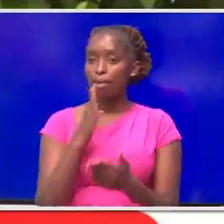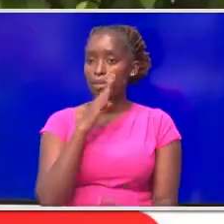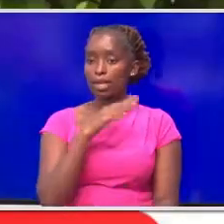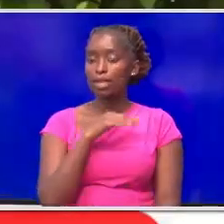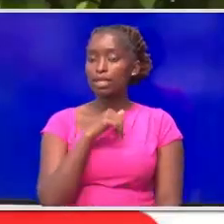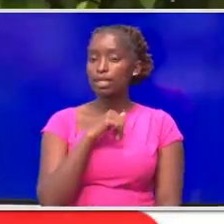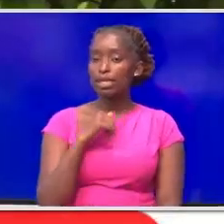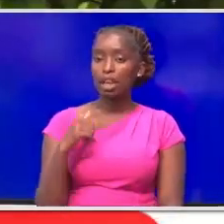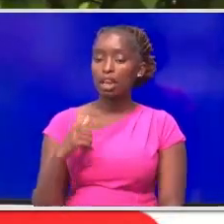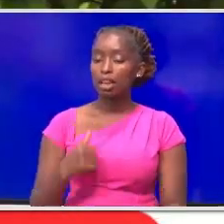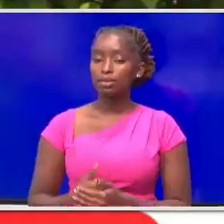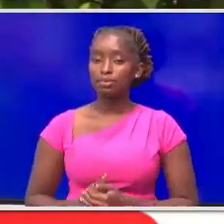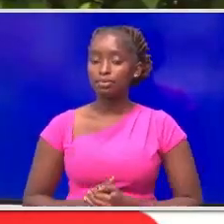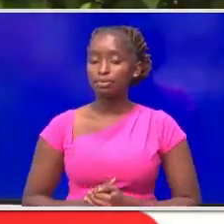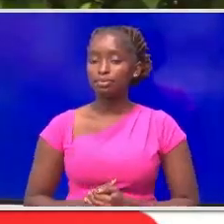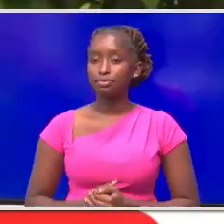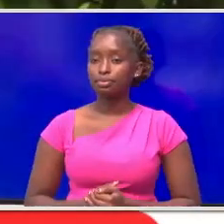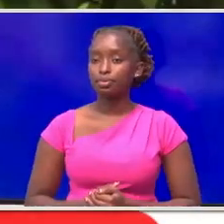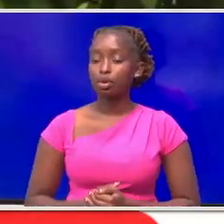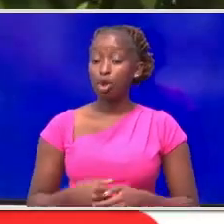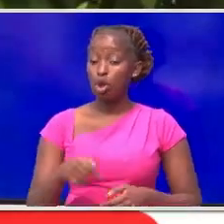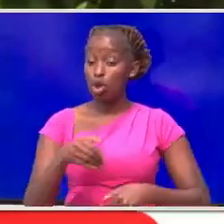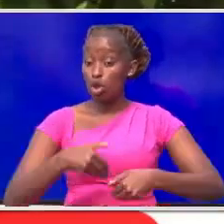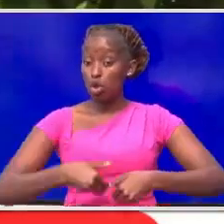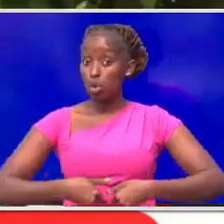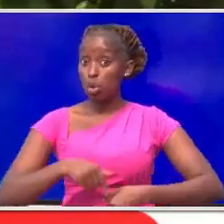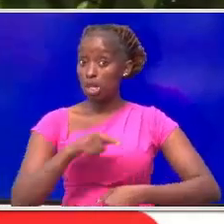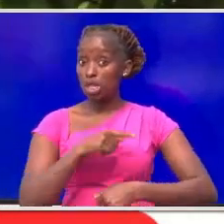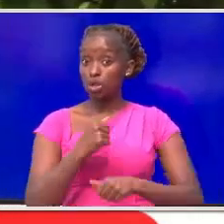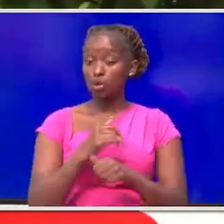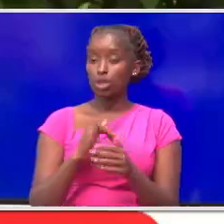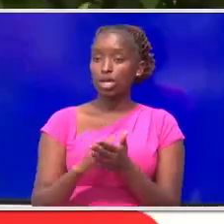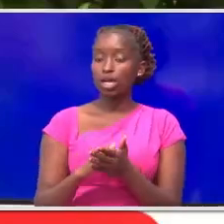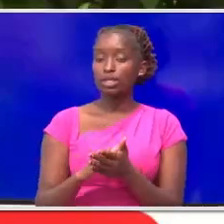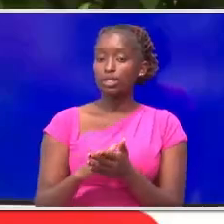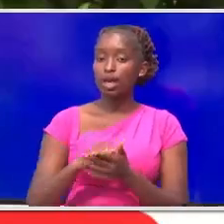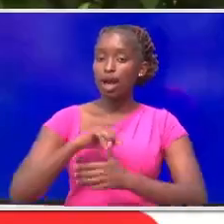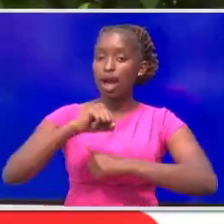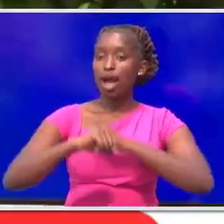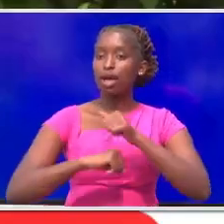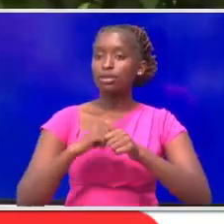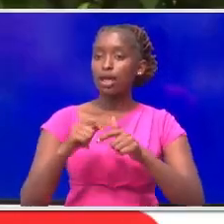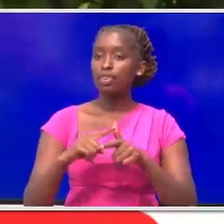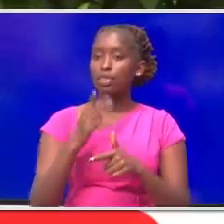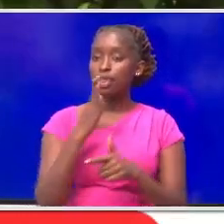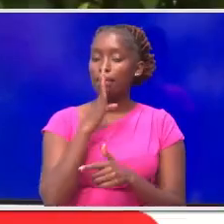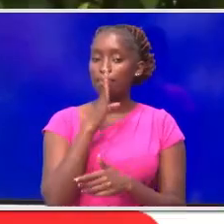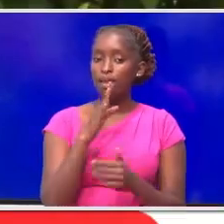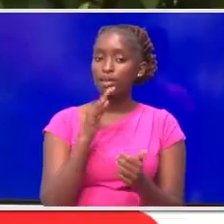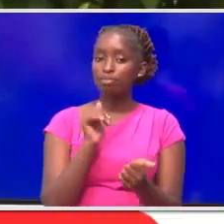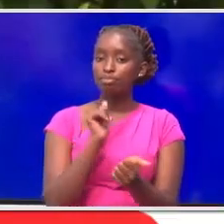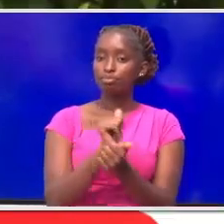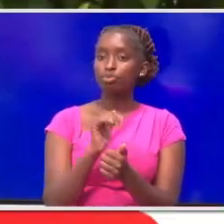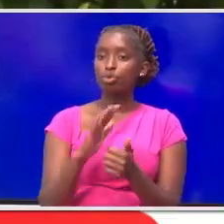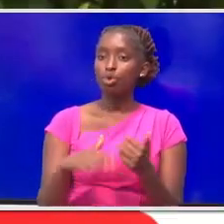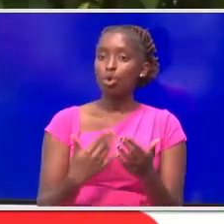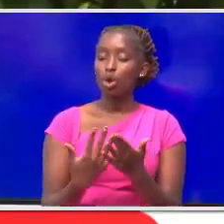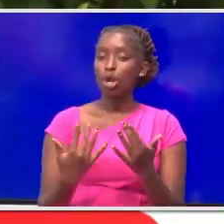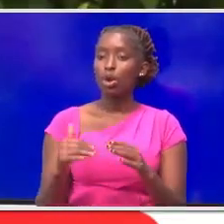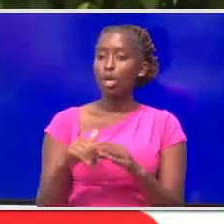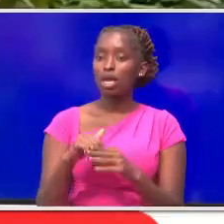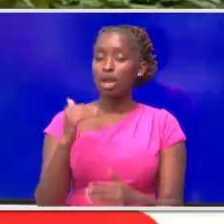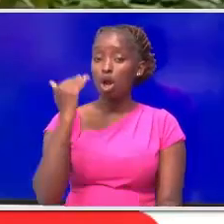Vijana waliofanya hicho kitendo walishikwa wote, wako kotini.